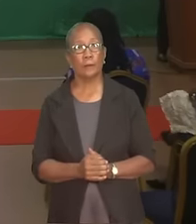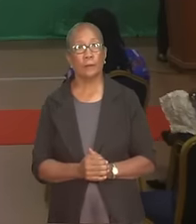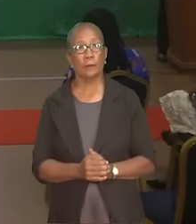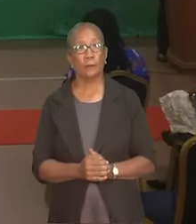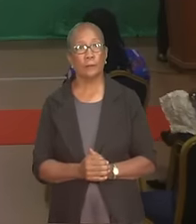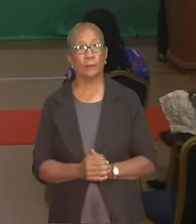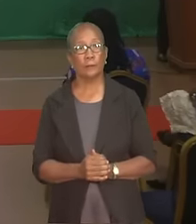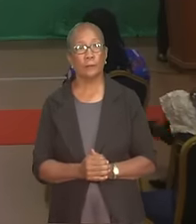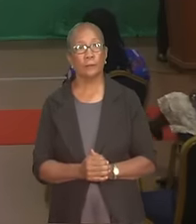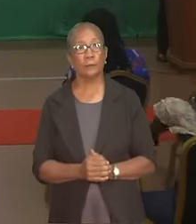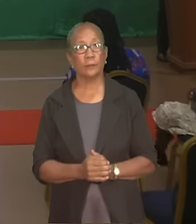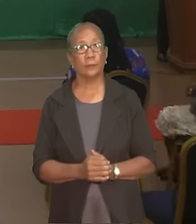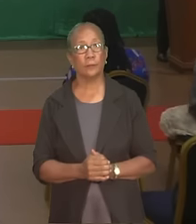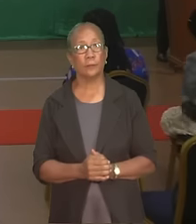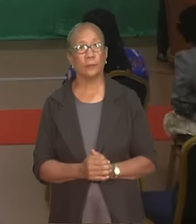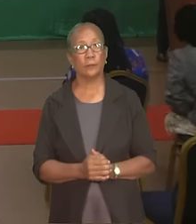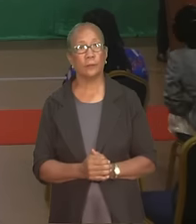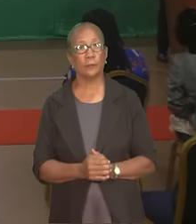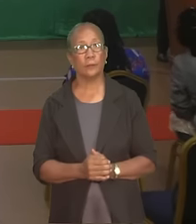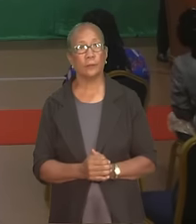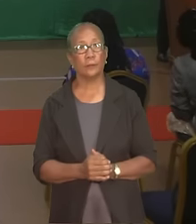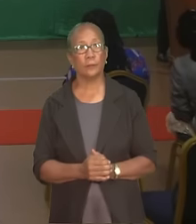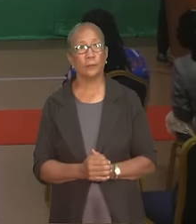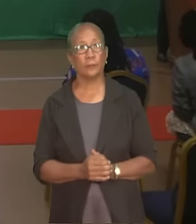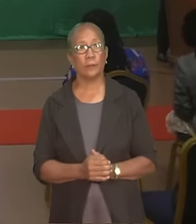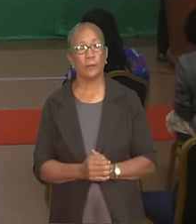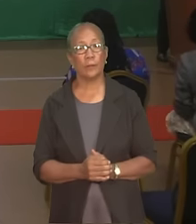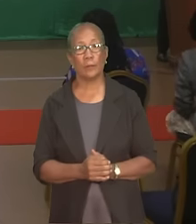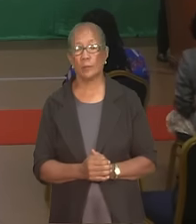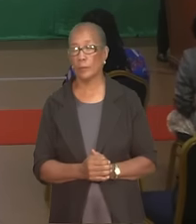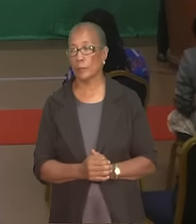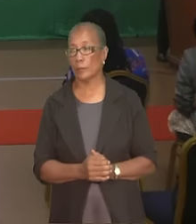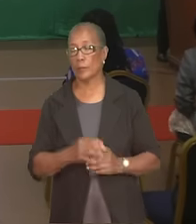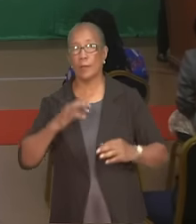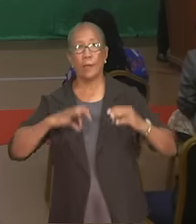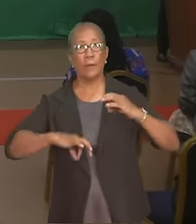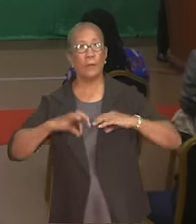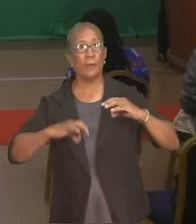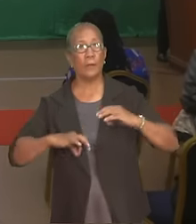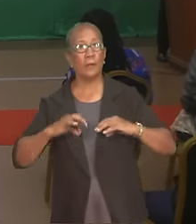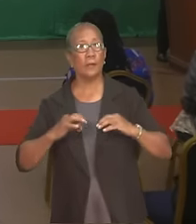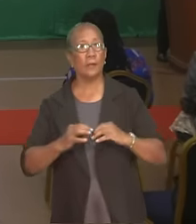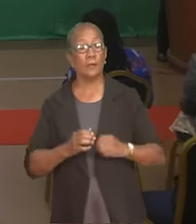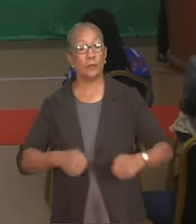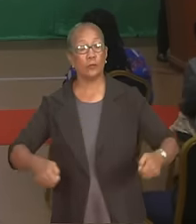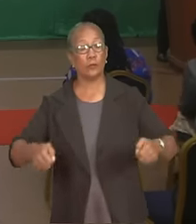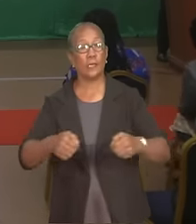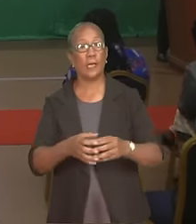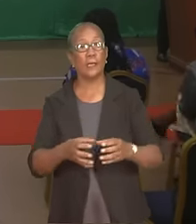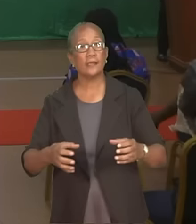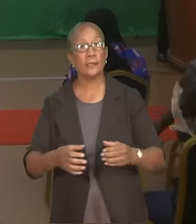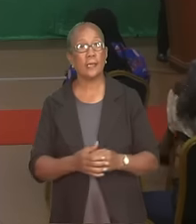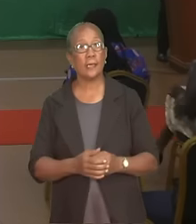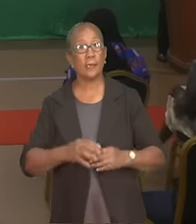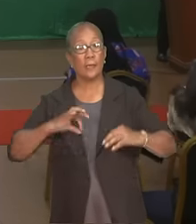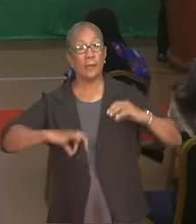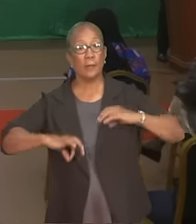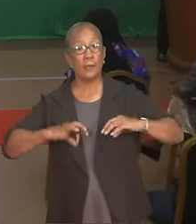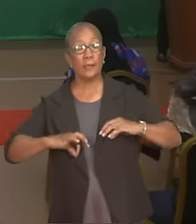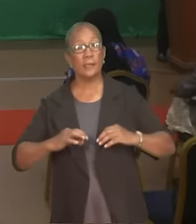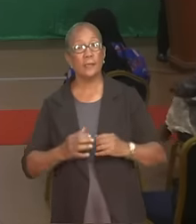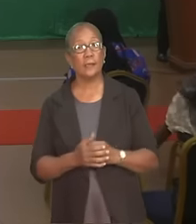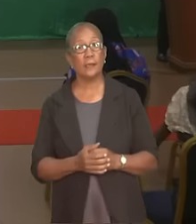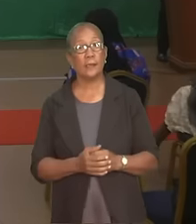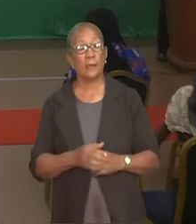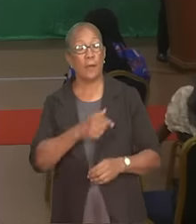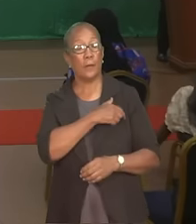Amanda Palis van Key News. Ik zal dan eerst met minister Pani beginnen van Sociale Zaken. Minister Pani, de